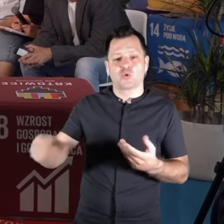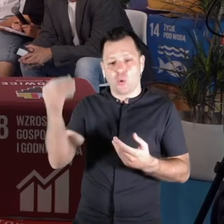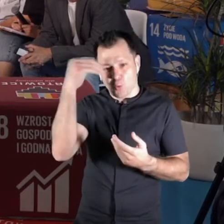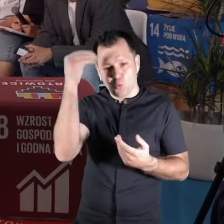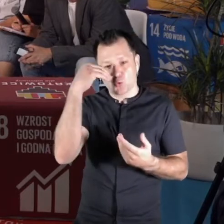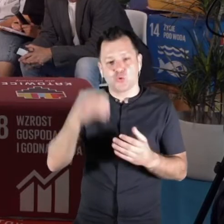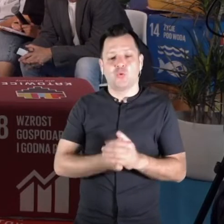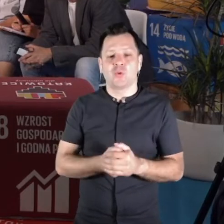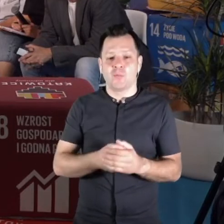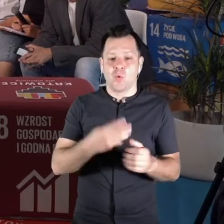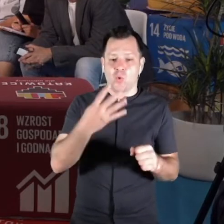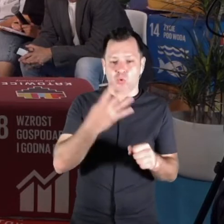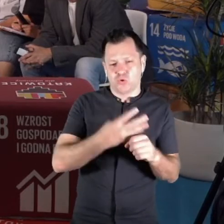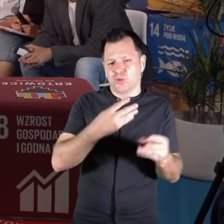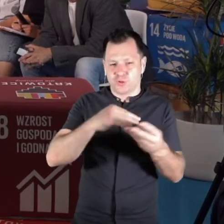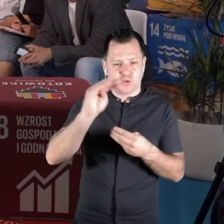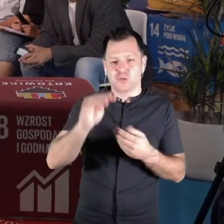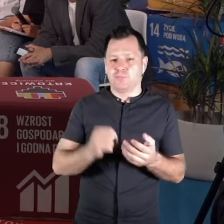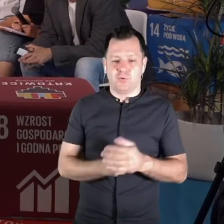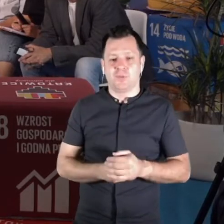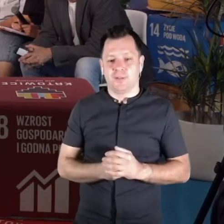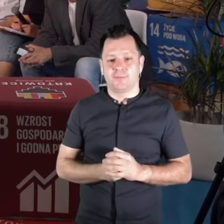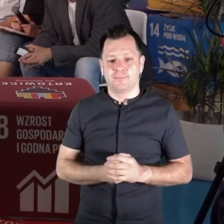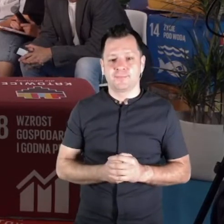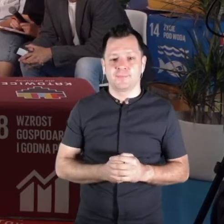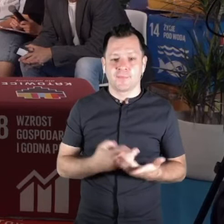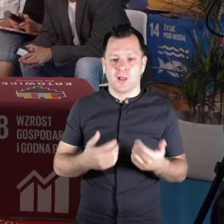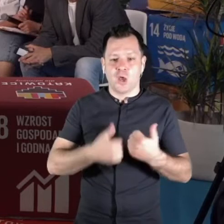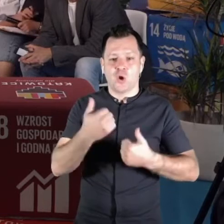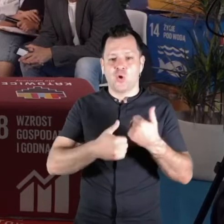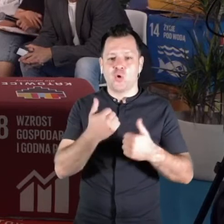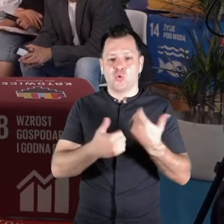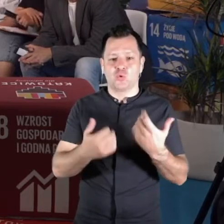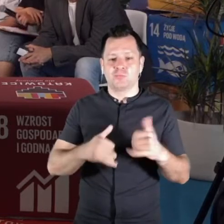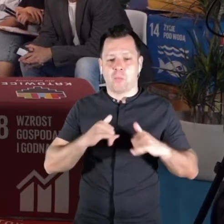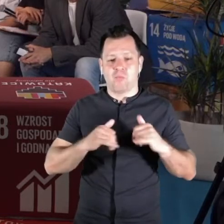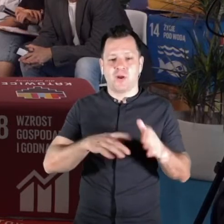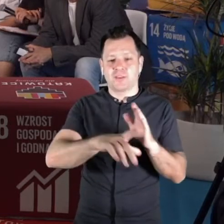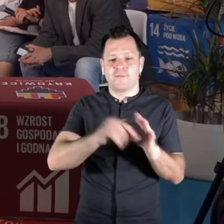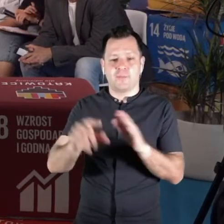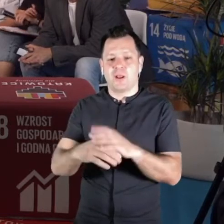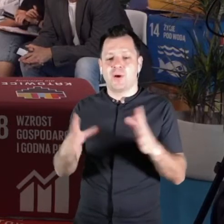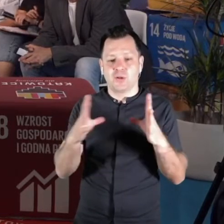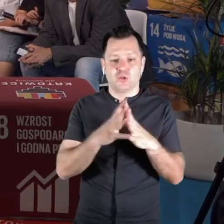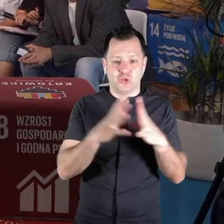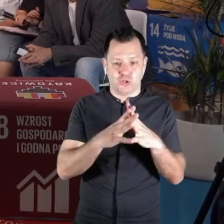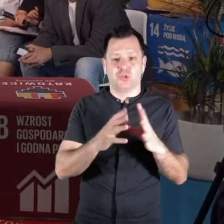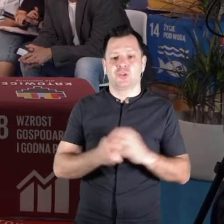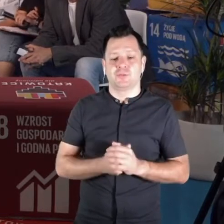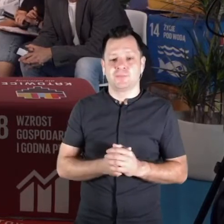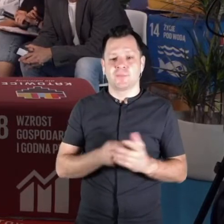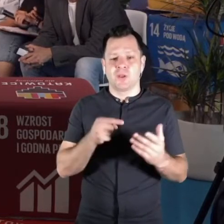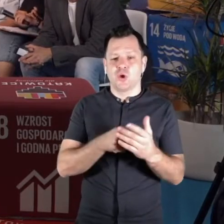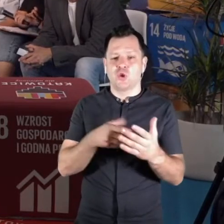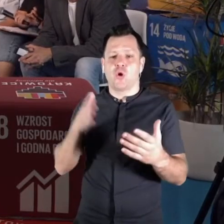około 40 prac, z których kapituła, powiedzmy, konkursowa wybrała 10 i te 10 prac zostało